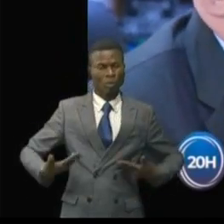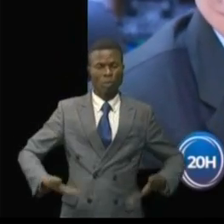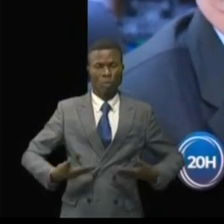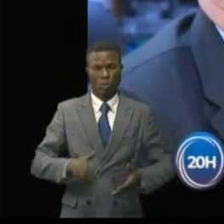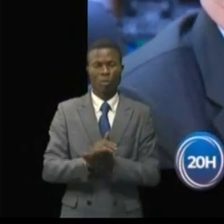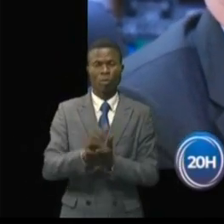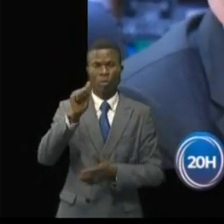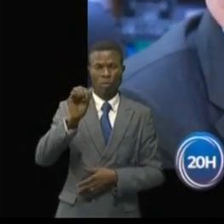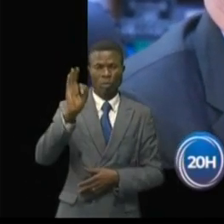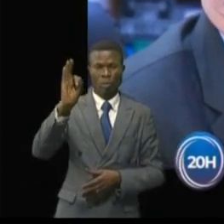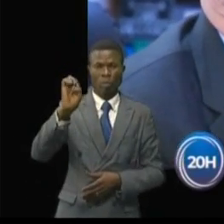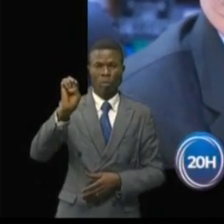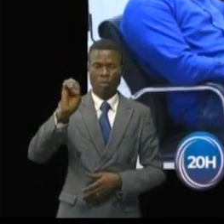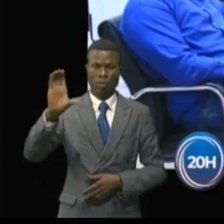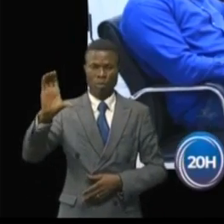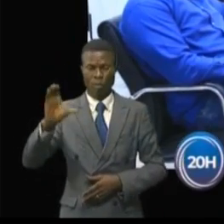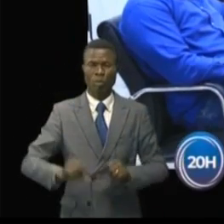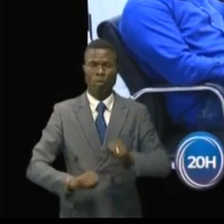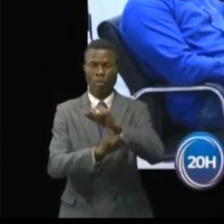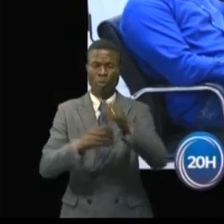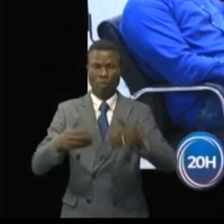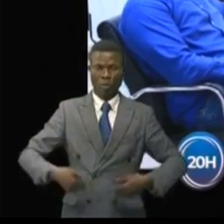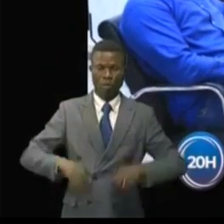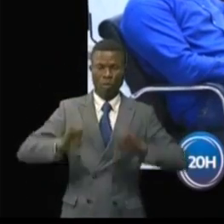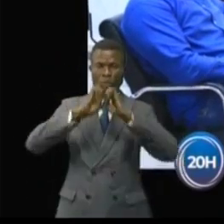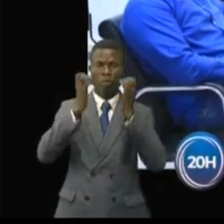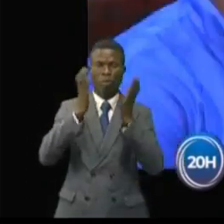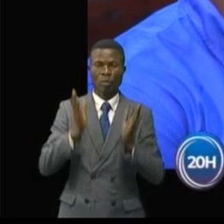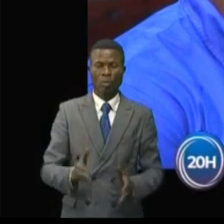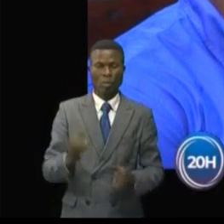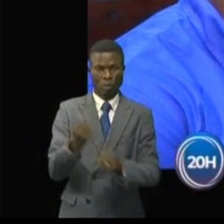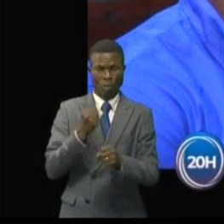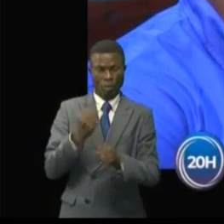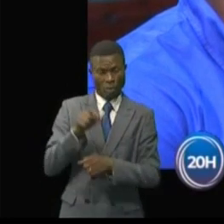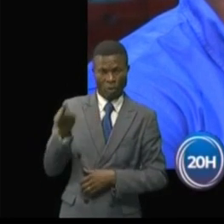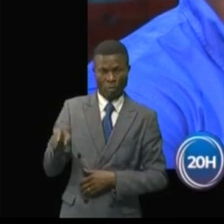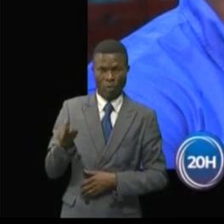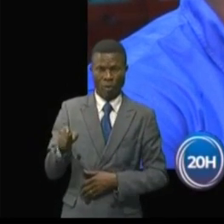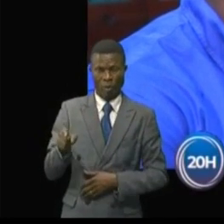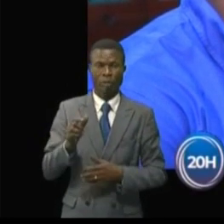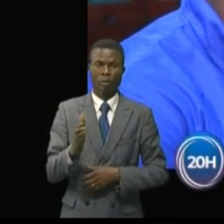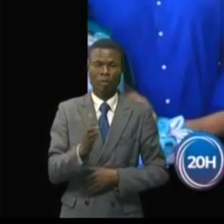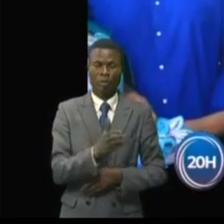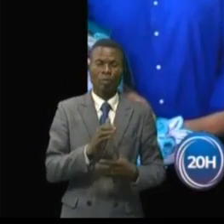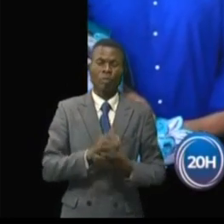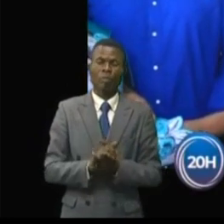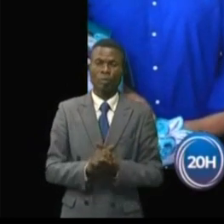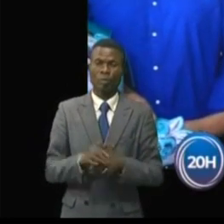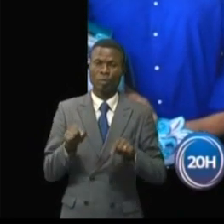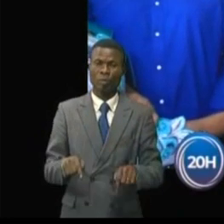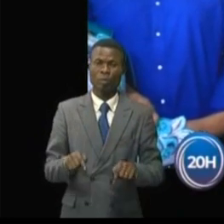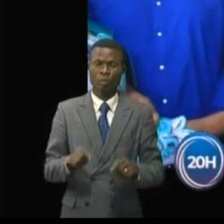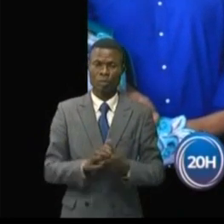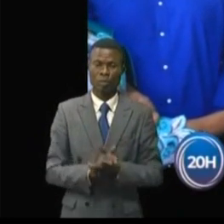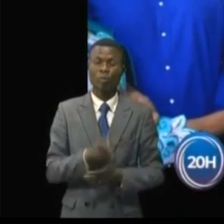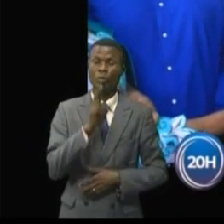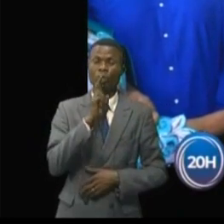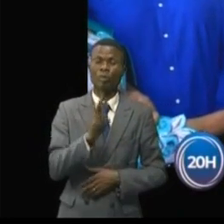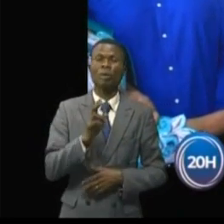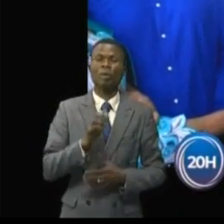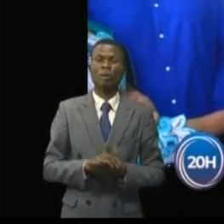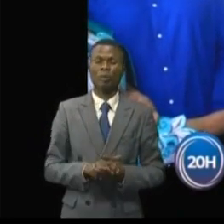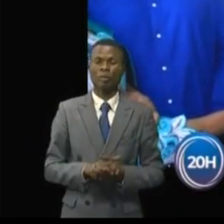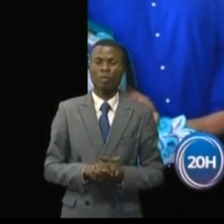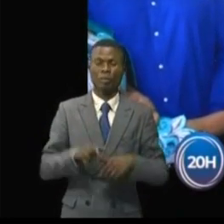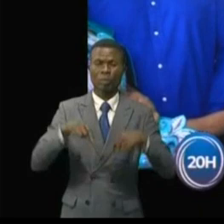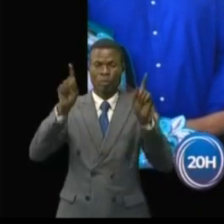réitéré son engagement à accompagner les jeunes entrepreneurs œuvrant dans ces secteurs. Il est vrai que il y a